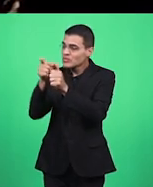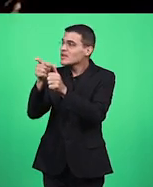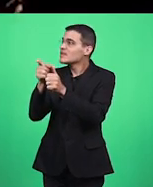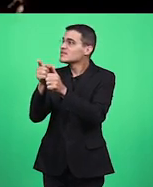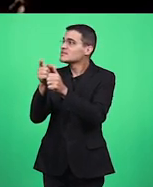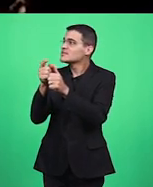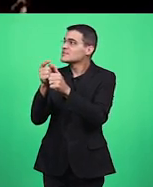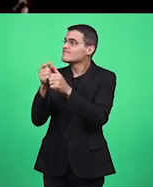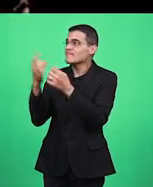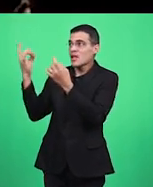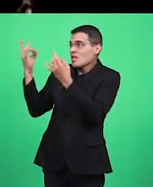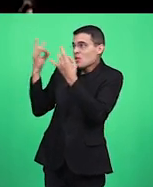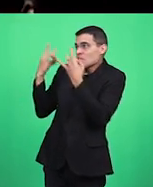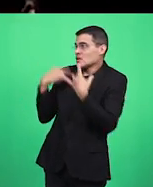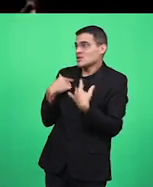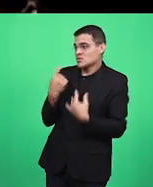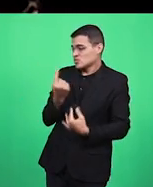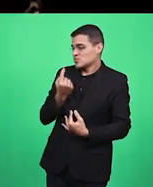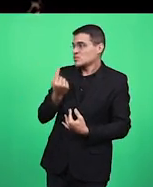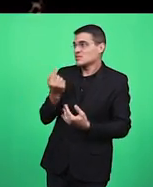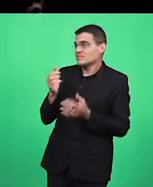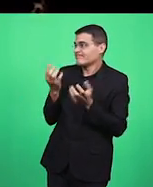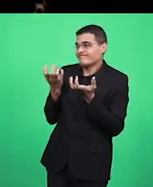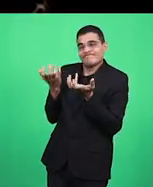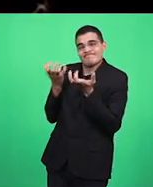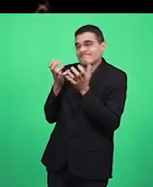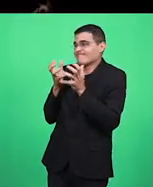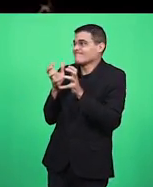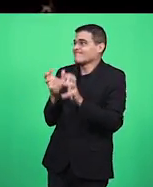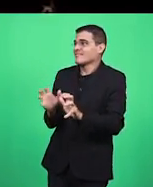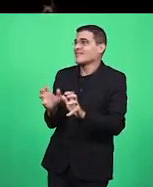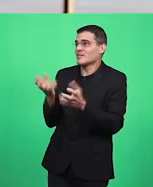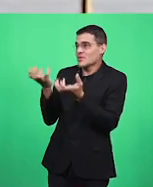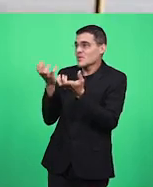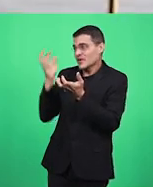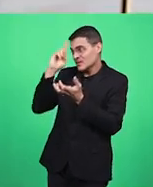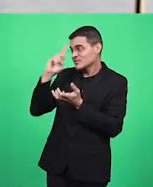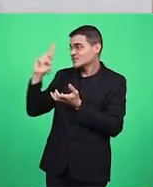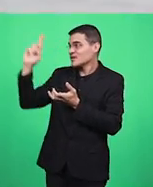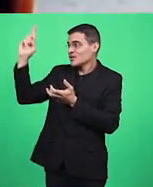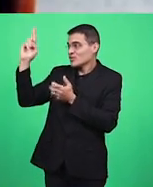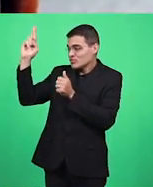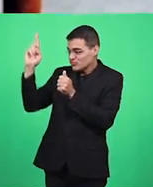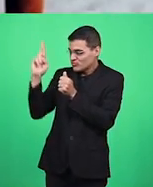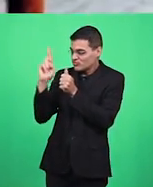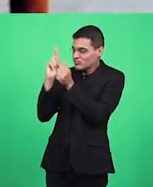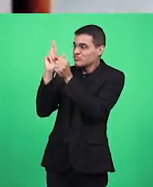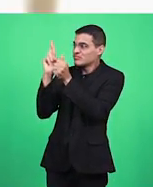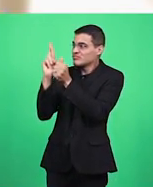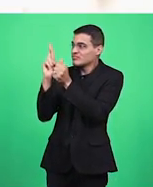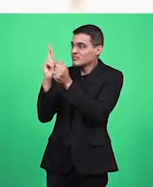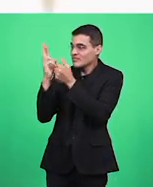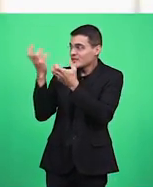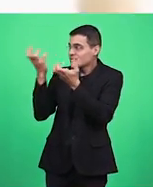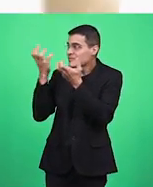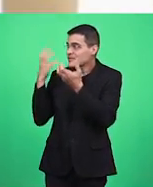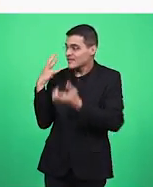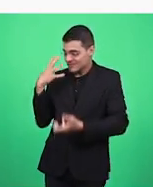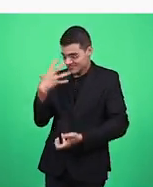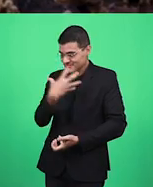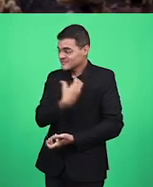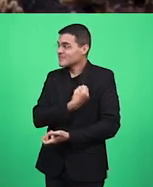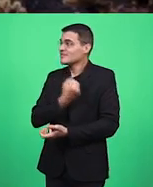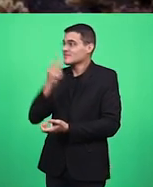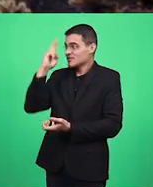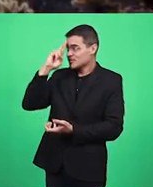Господь, я хочу последовать за ними. Не оставь меня в одиночестве. Не оставь меня